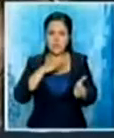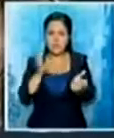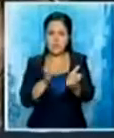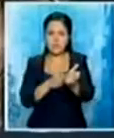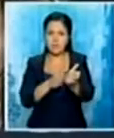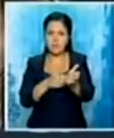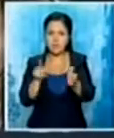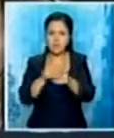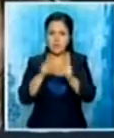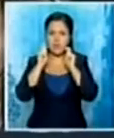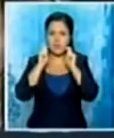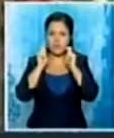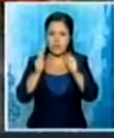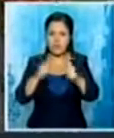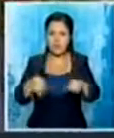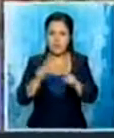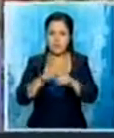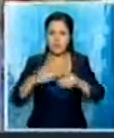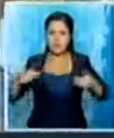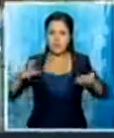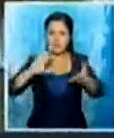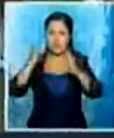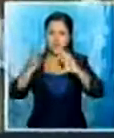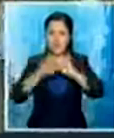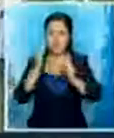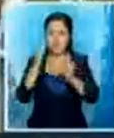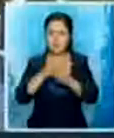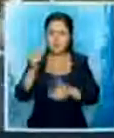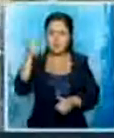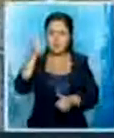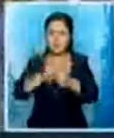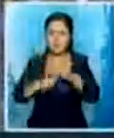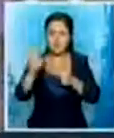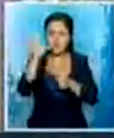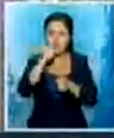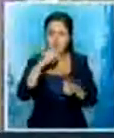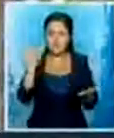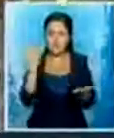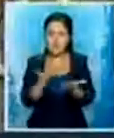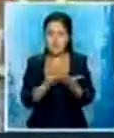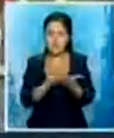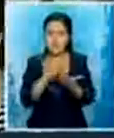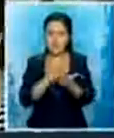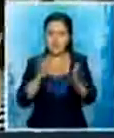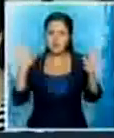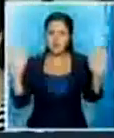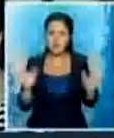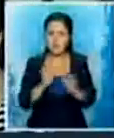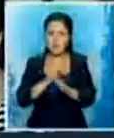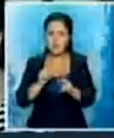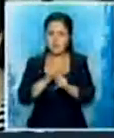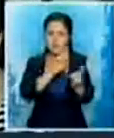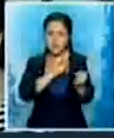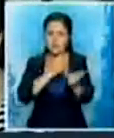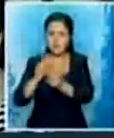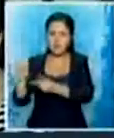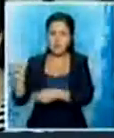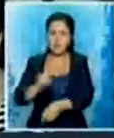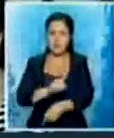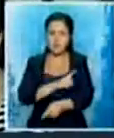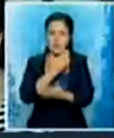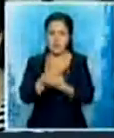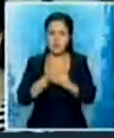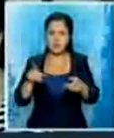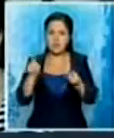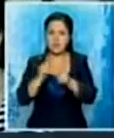премиями. Говоря об итогах, организаторы подчеркивают, что фестиваль позволил не только продемонстрировать вокальное, инструментальное, хореографическое мастерство исполнителей, но